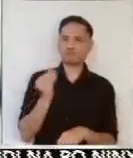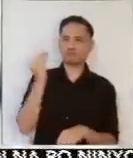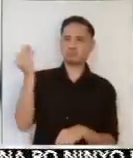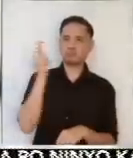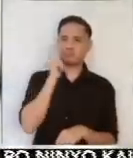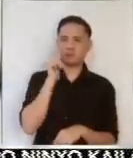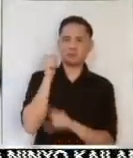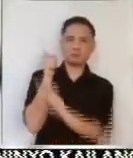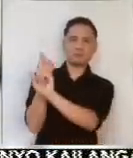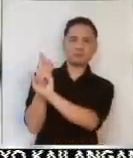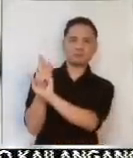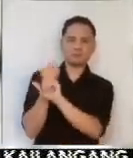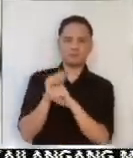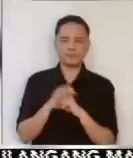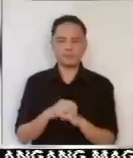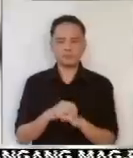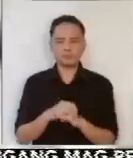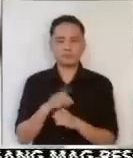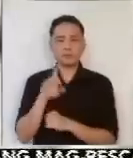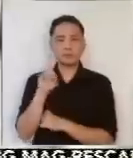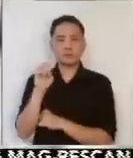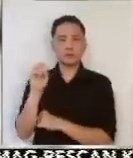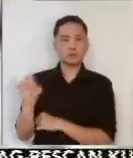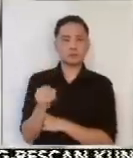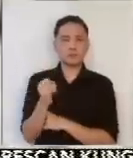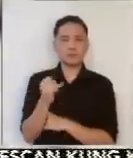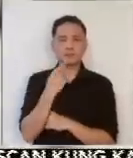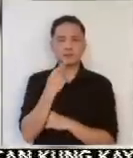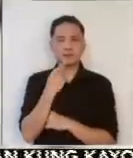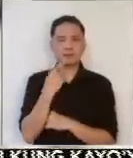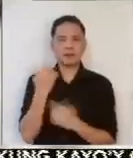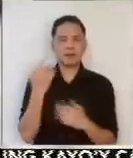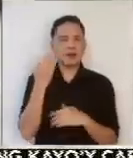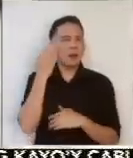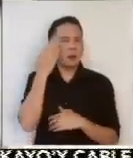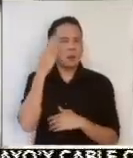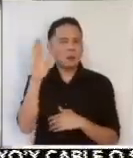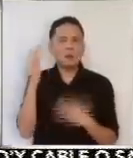Iginita man ng DOJ na wala silang alam na anumang nilulutong kasunduan o